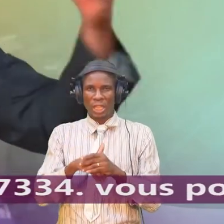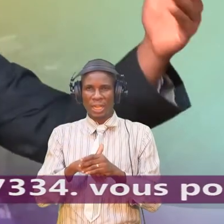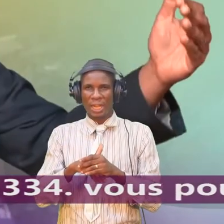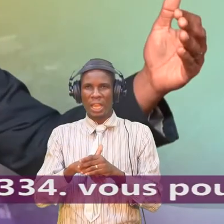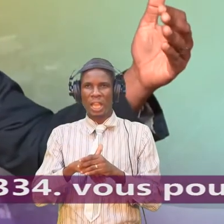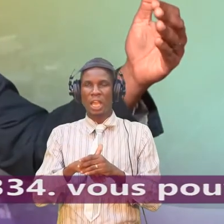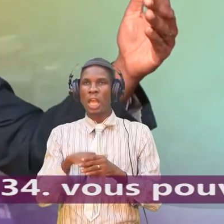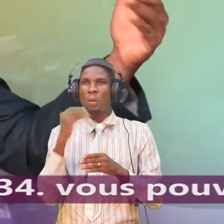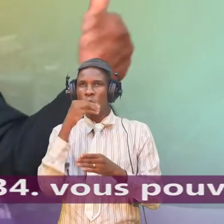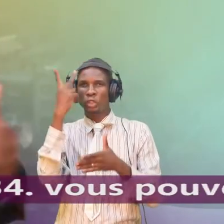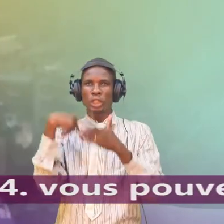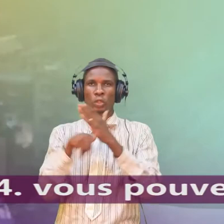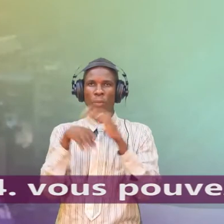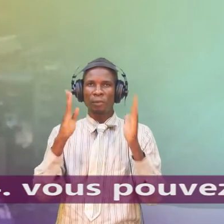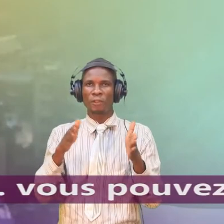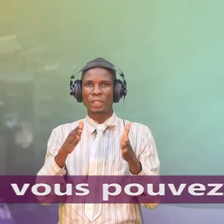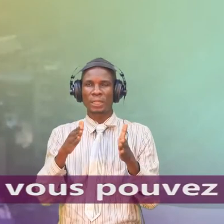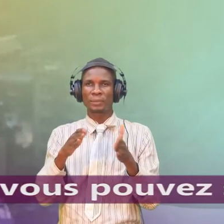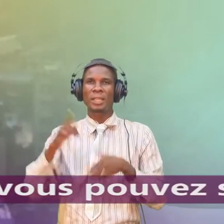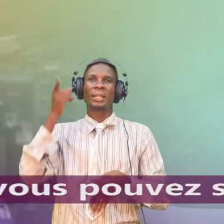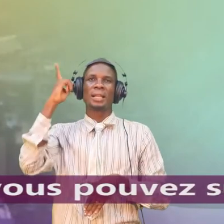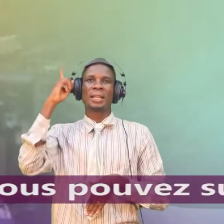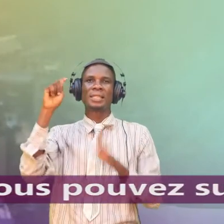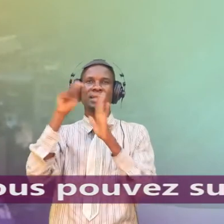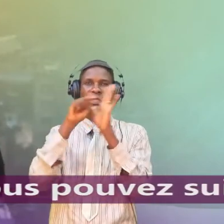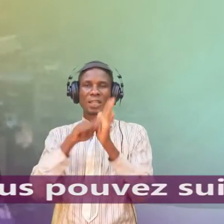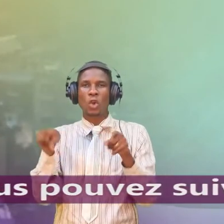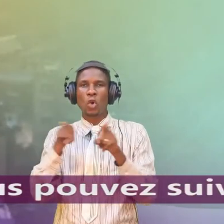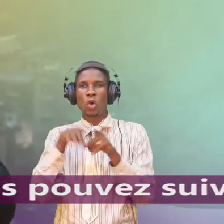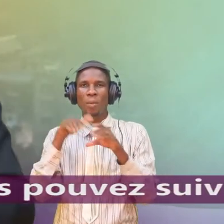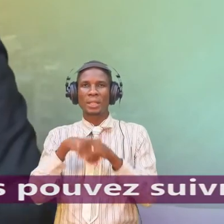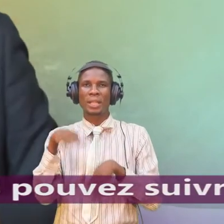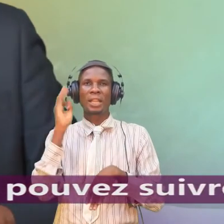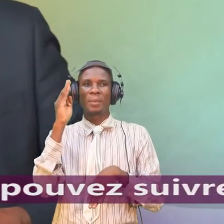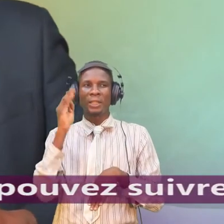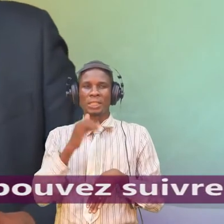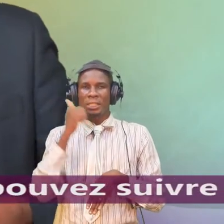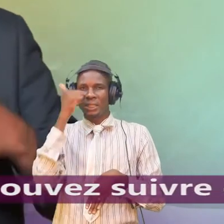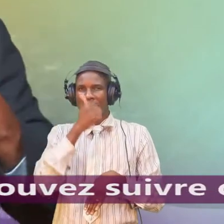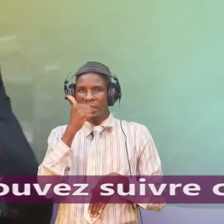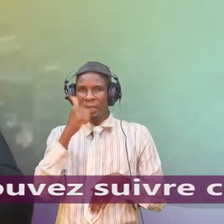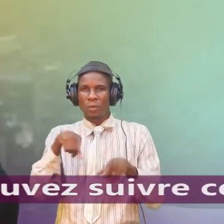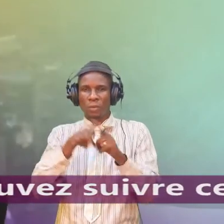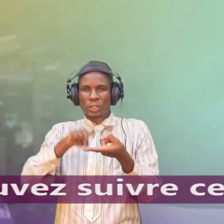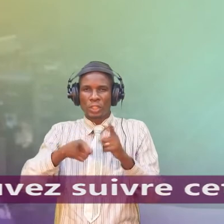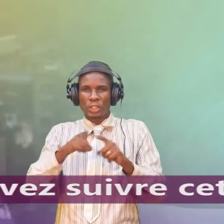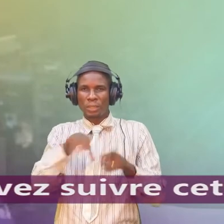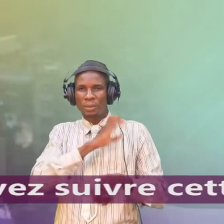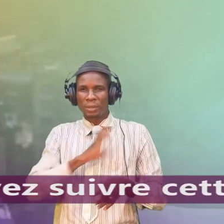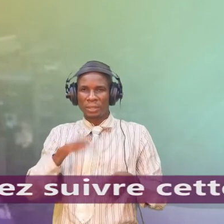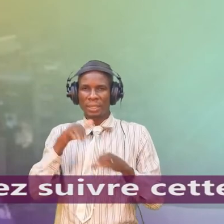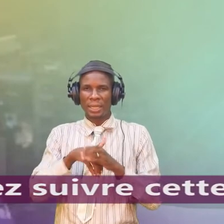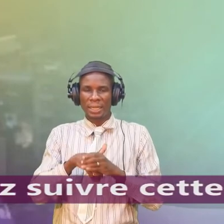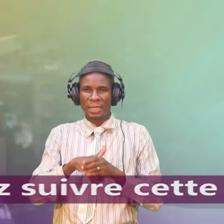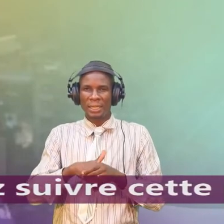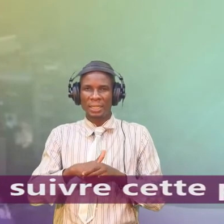ambayo tunaipata katika vinywa vya manabii wote wa Agano la Kale na mahubiri ya mitume na